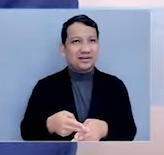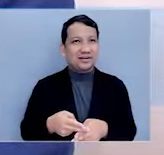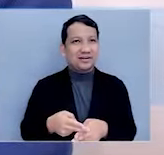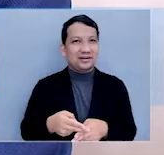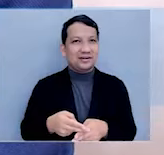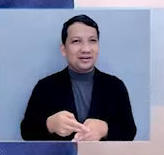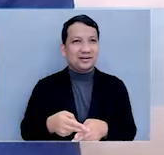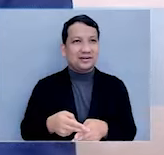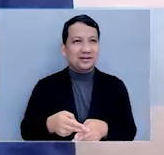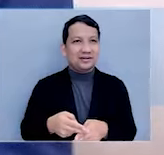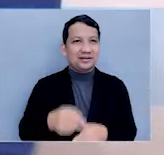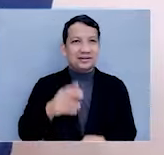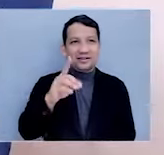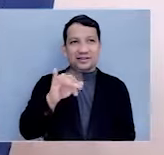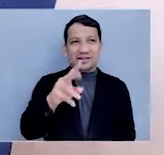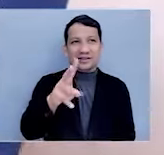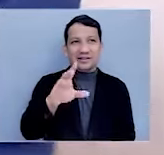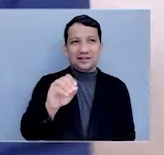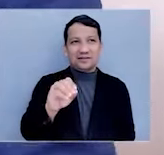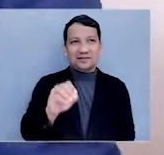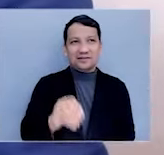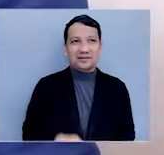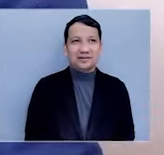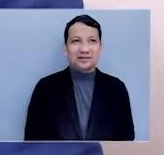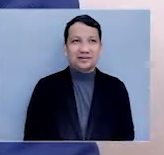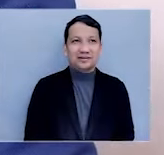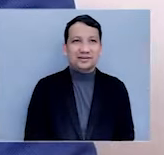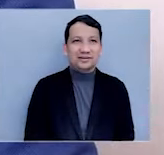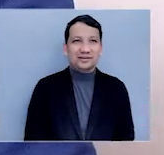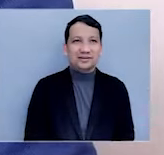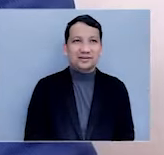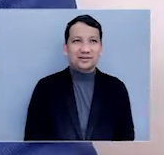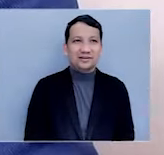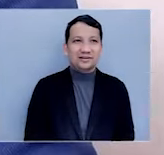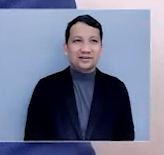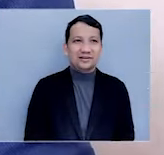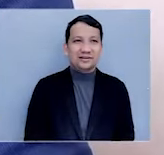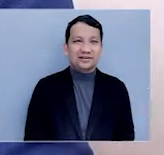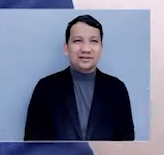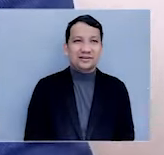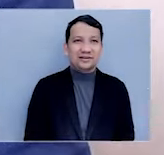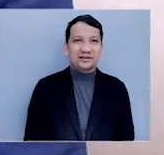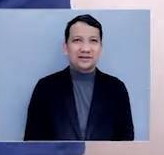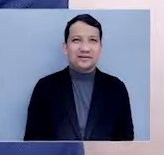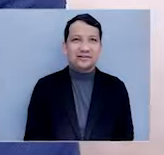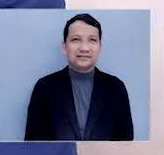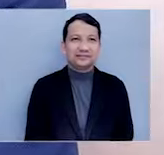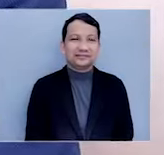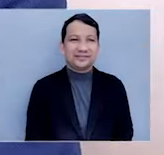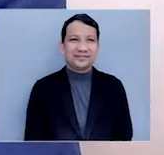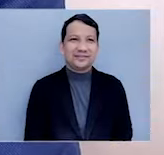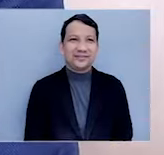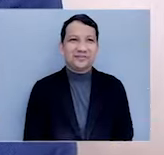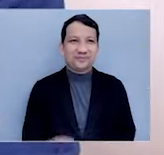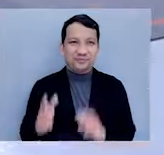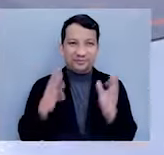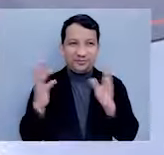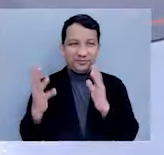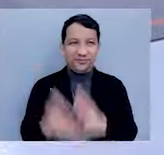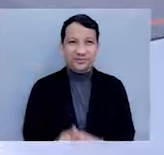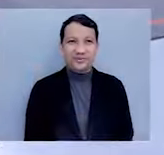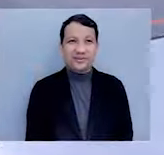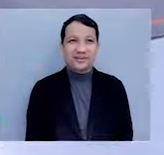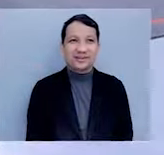si Dalbo. Hello! Dalbo! Kasama niya. At kasama siyempre ang kanyang fur daddy na Sir